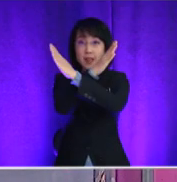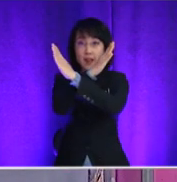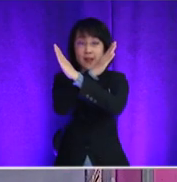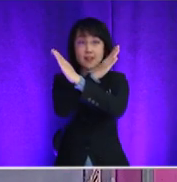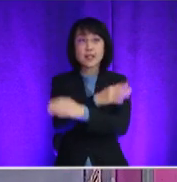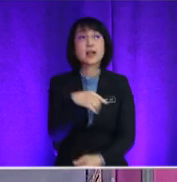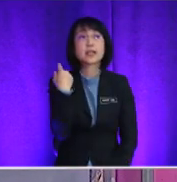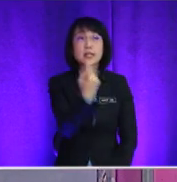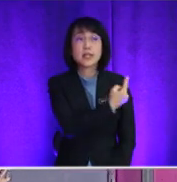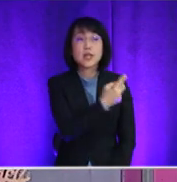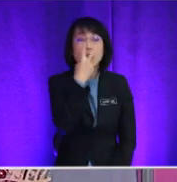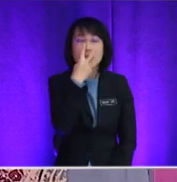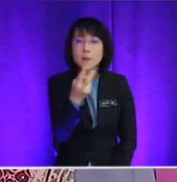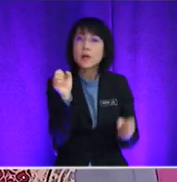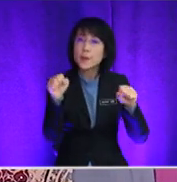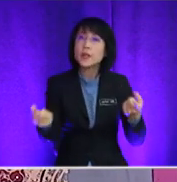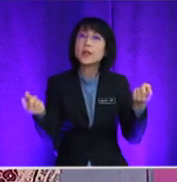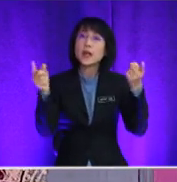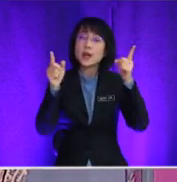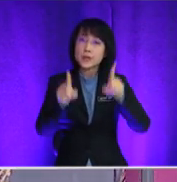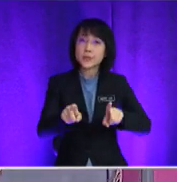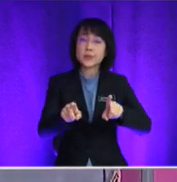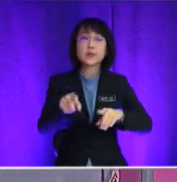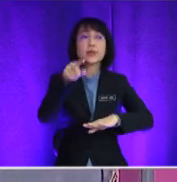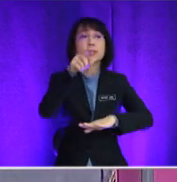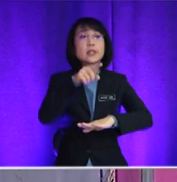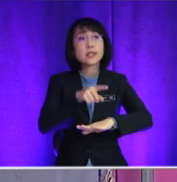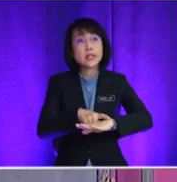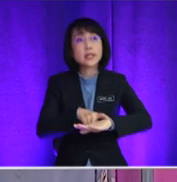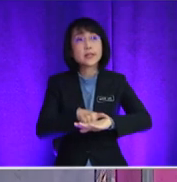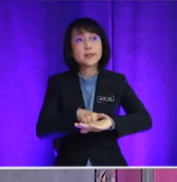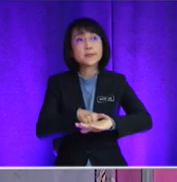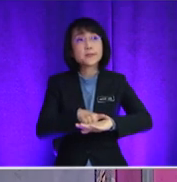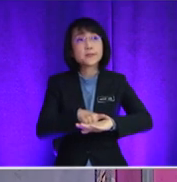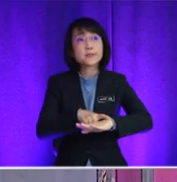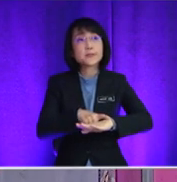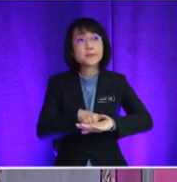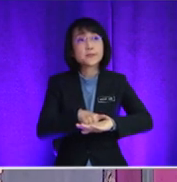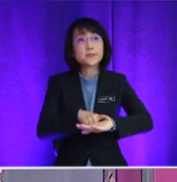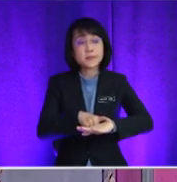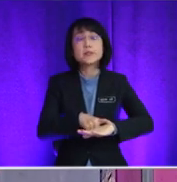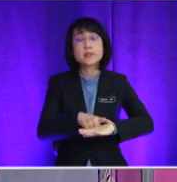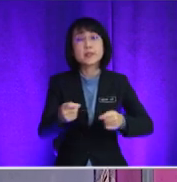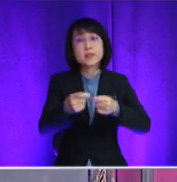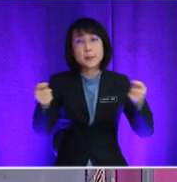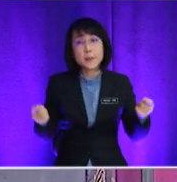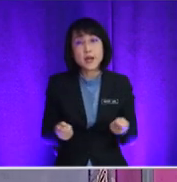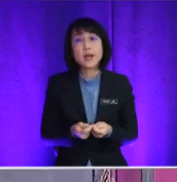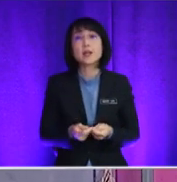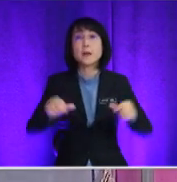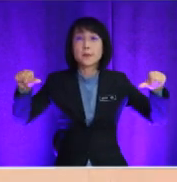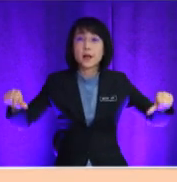yang boleh berlaku di ruang tempat masak kita